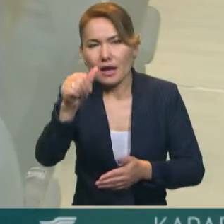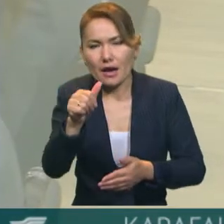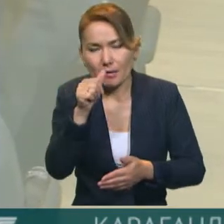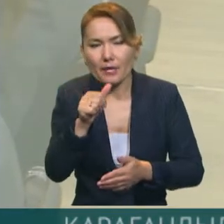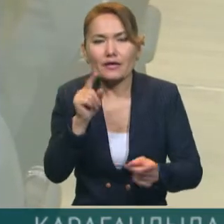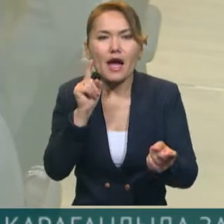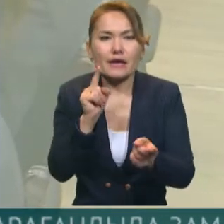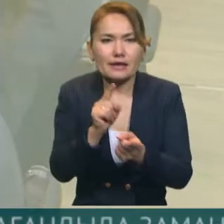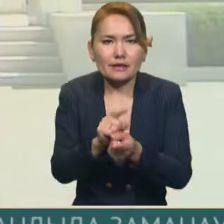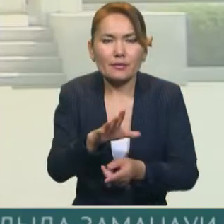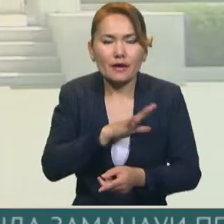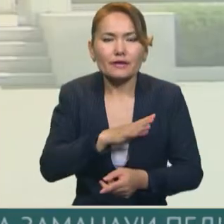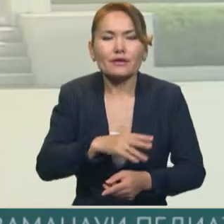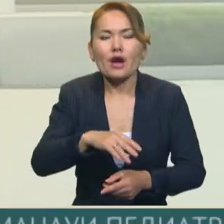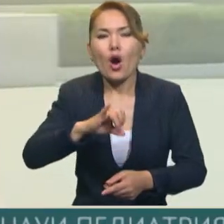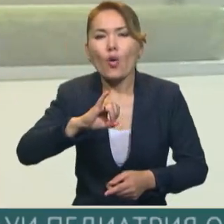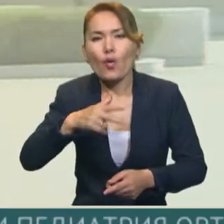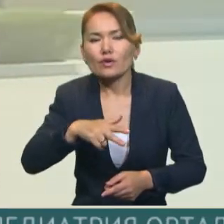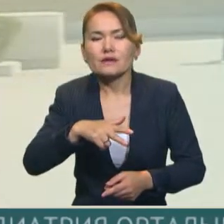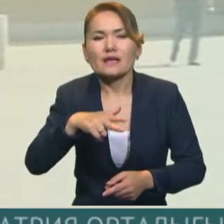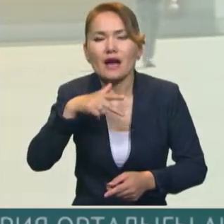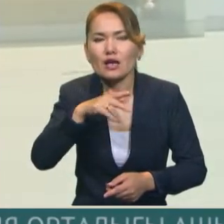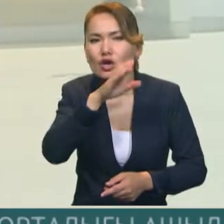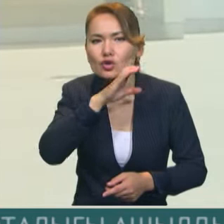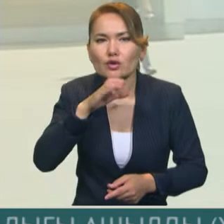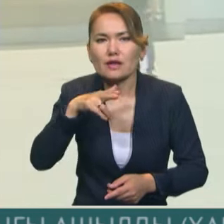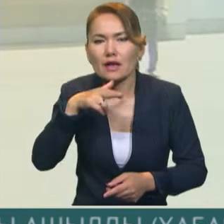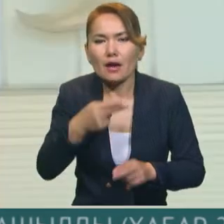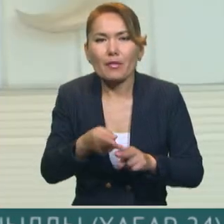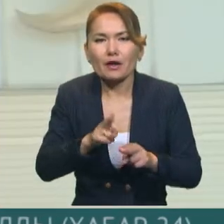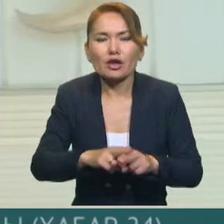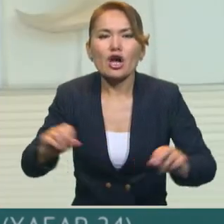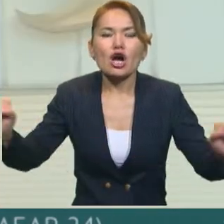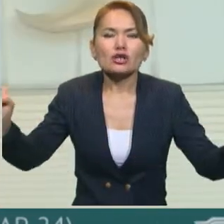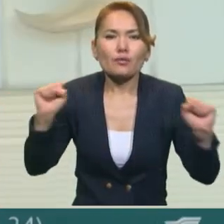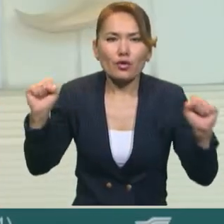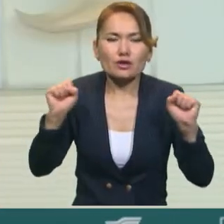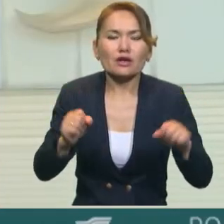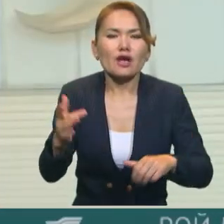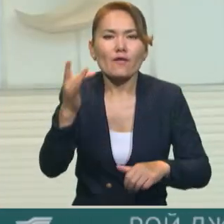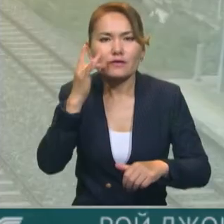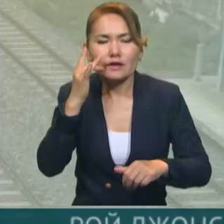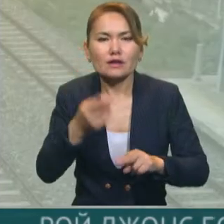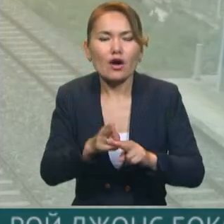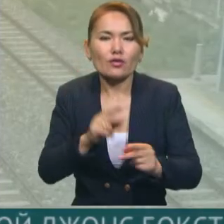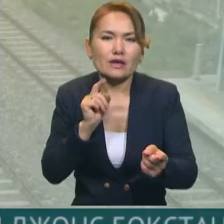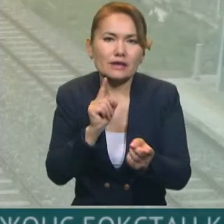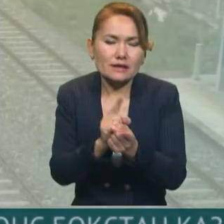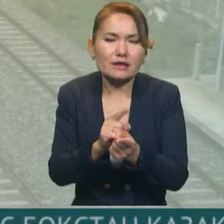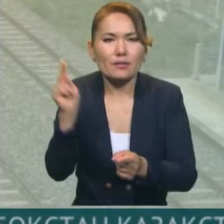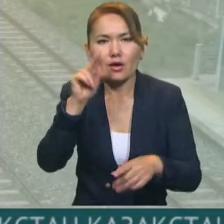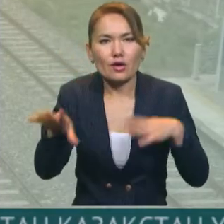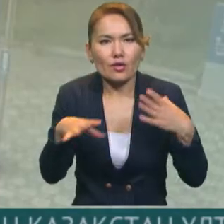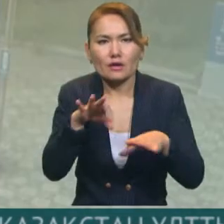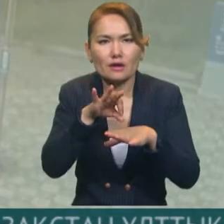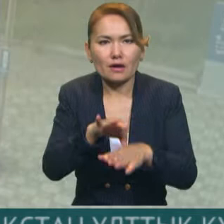мекенінде кездескен болатын. Екі жақтың ынтымақтастығы арқасында қазір қос елдің спортшылары бір тудың астында өнер көрсетіп жүр. Өзара жолдастық